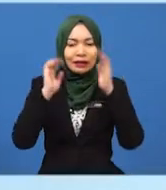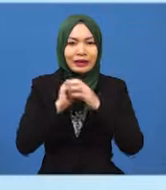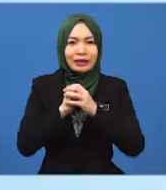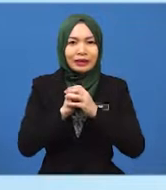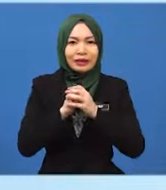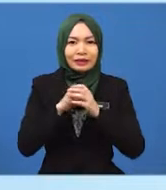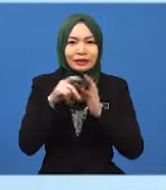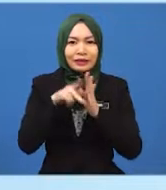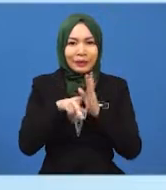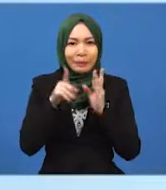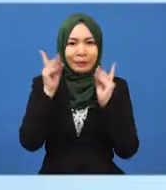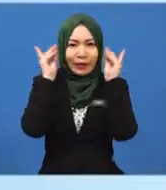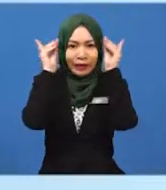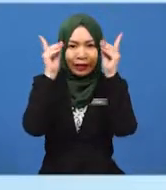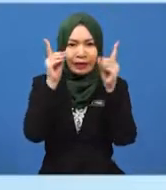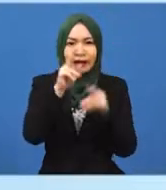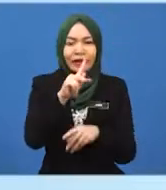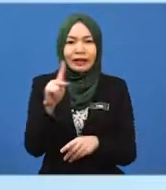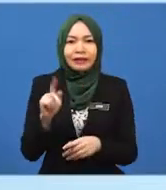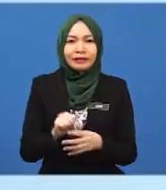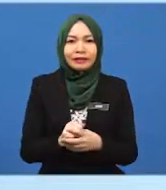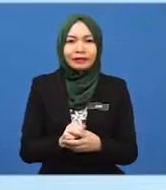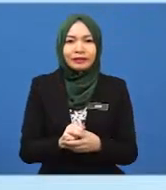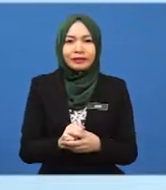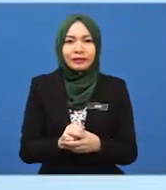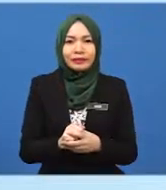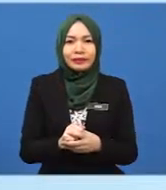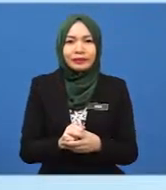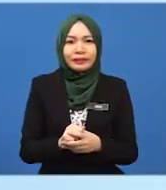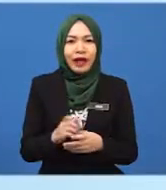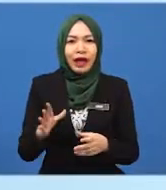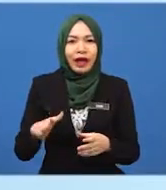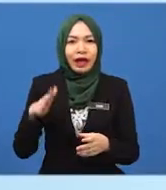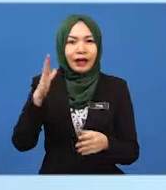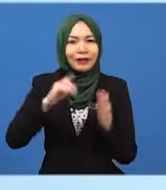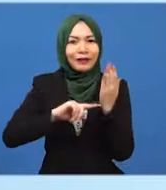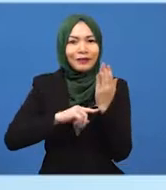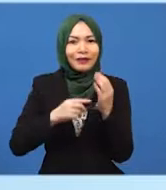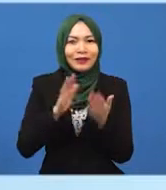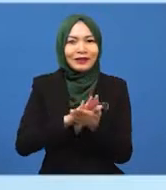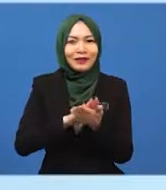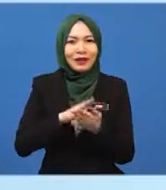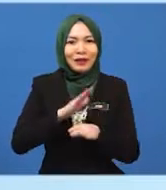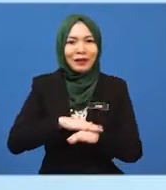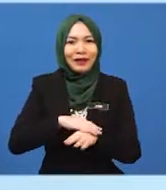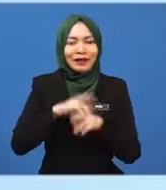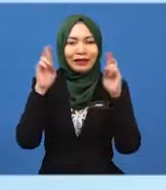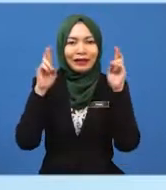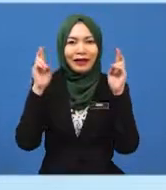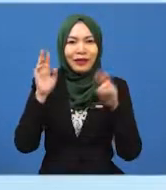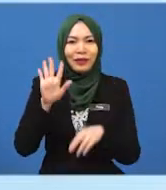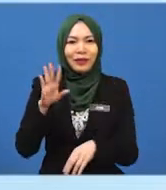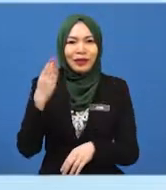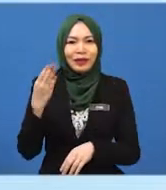5 dan tahun 6 akan kembali ke sekolah pada hari Rabu 15 Julai